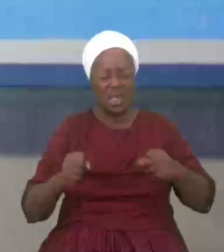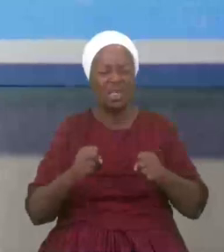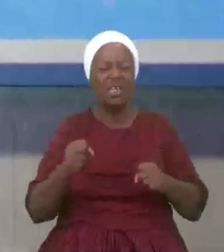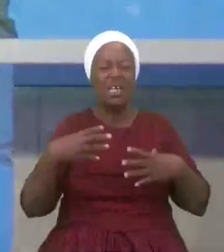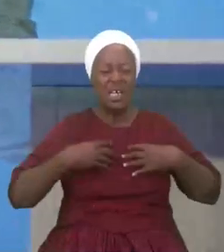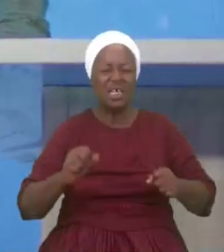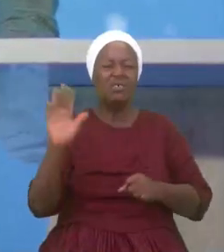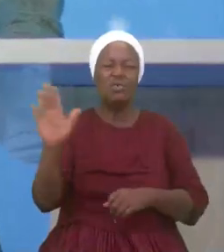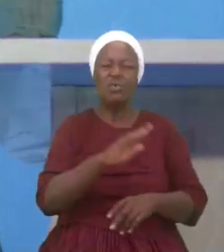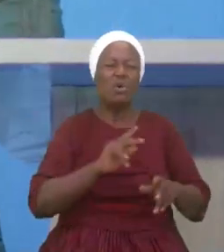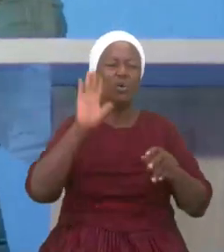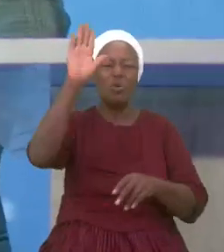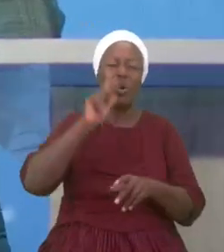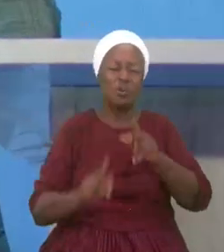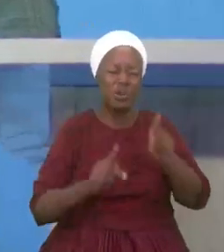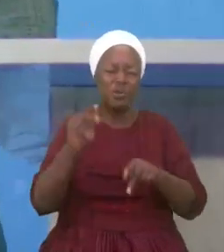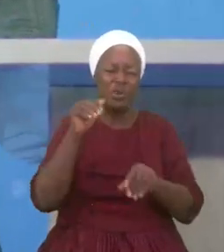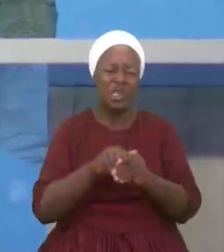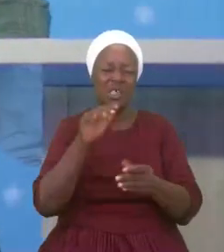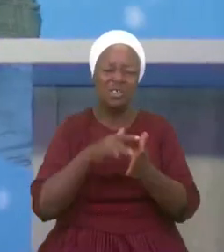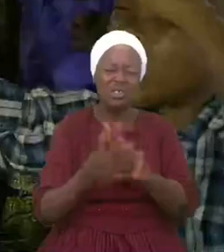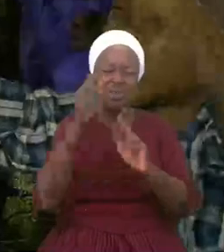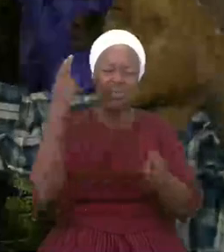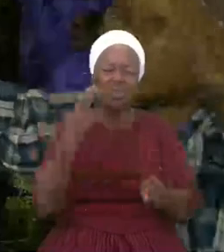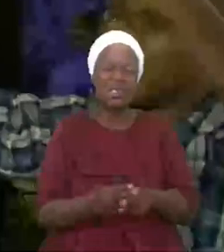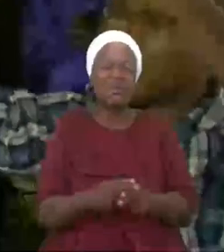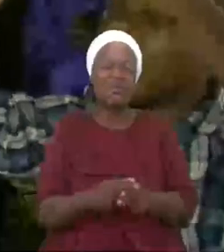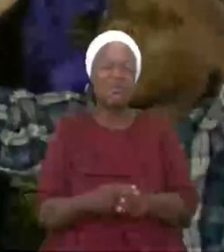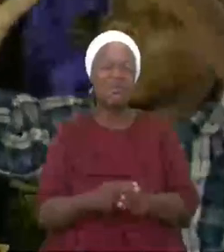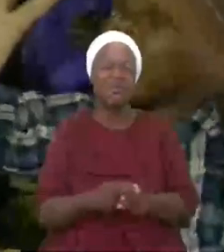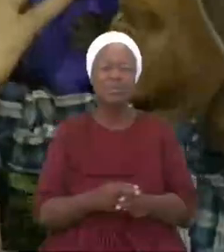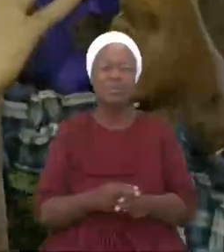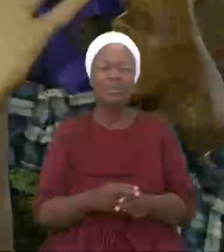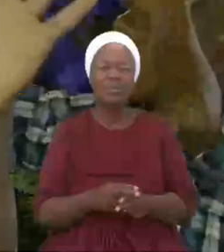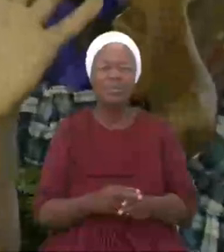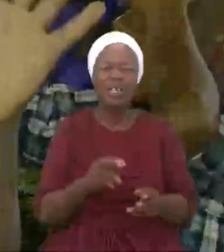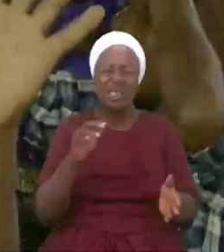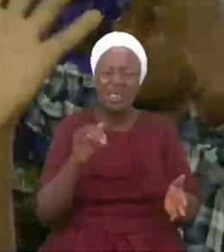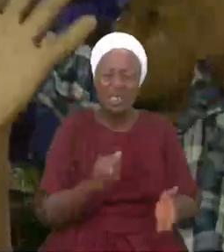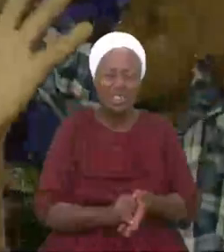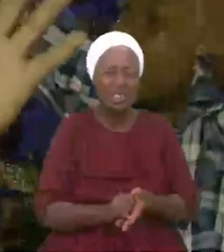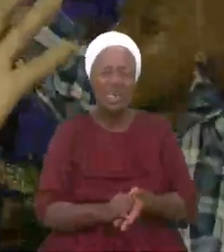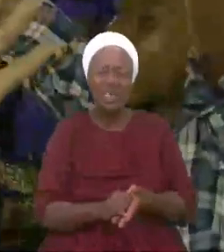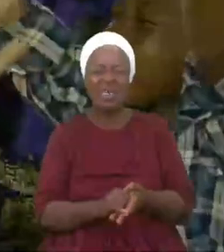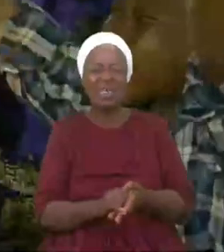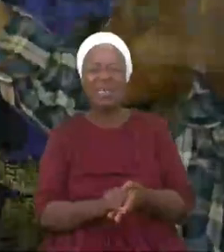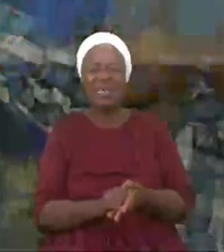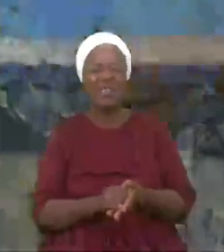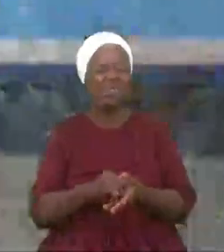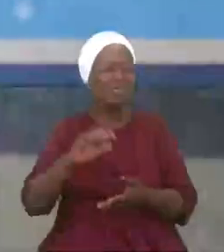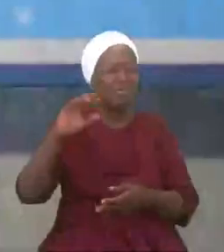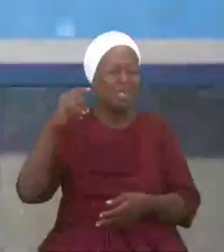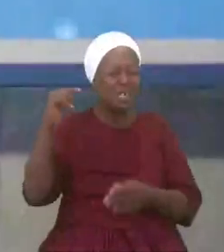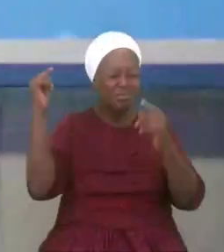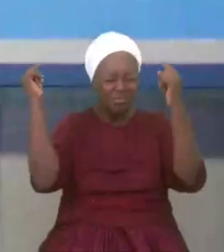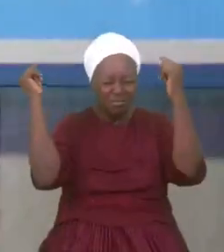nous entrons mais n'a pas la foi et à la confiance à toi que je vais aller guérir guérit ton peuple au nom de Jésus Christ